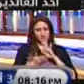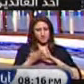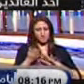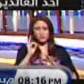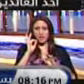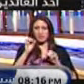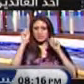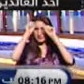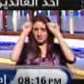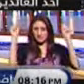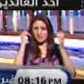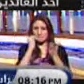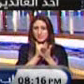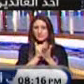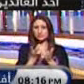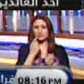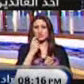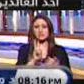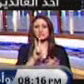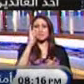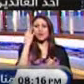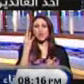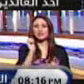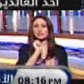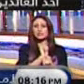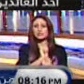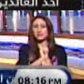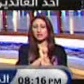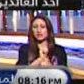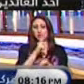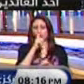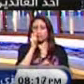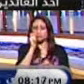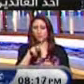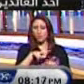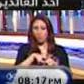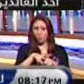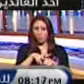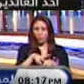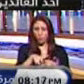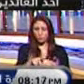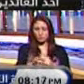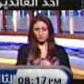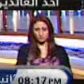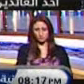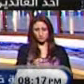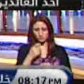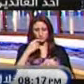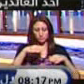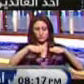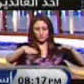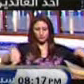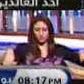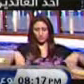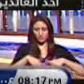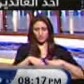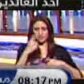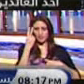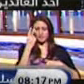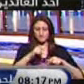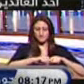فينا؟ 37 نفر نتمسك نقعد في مكان يا استاذ عمرو، عرضه مترين في ثلاثة،